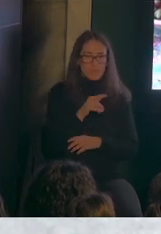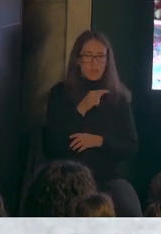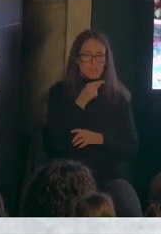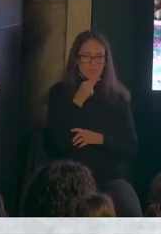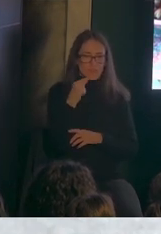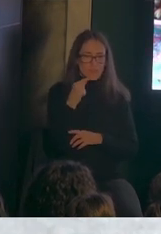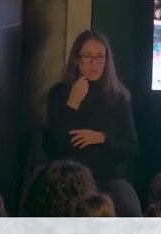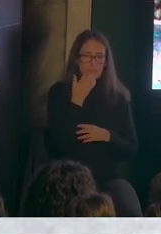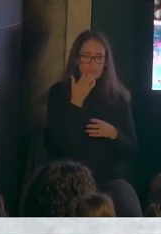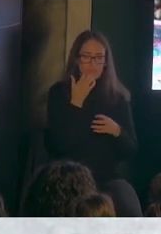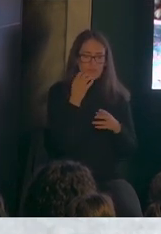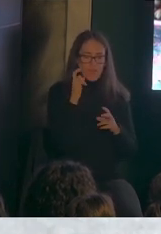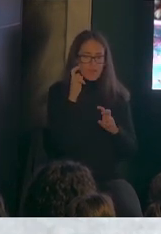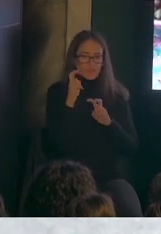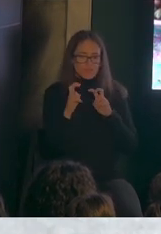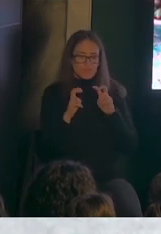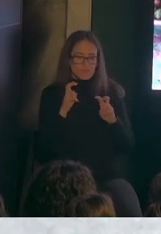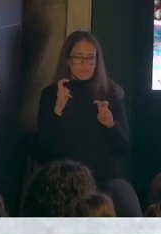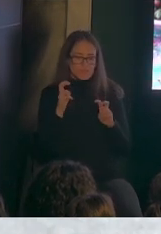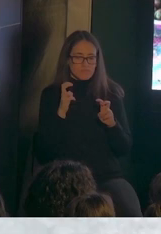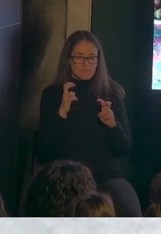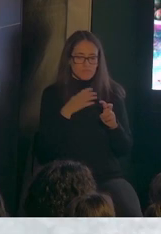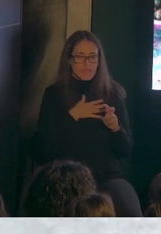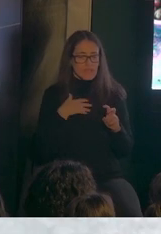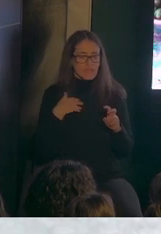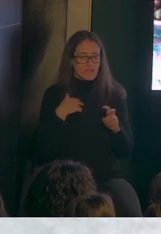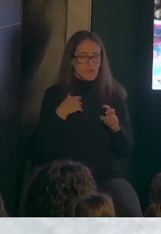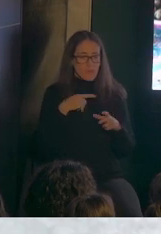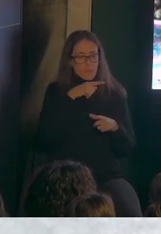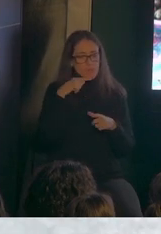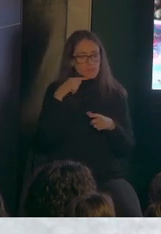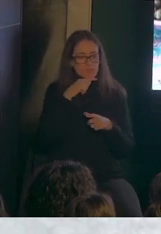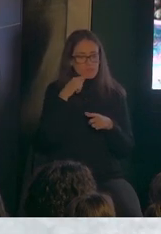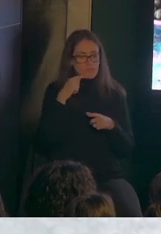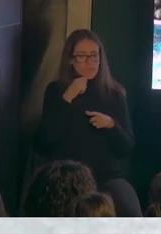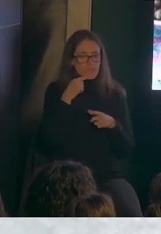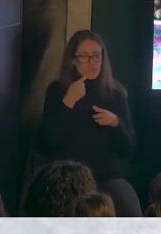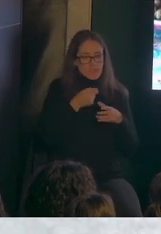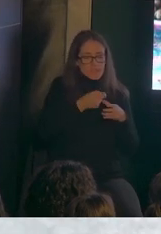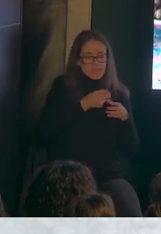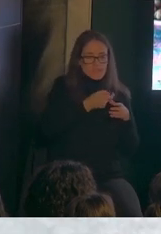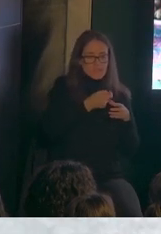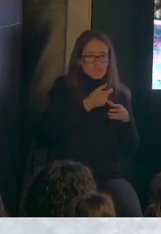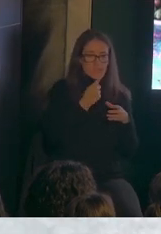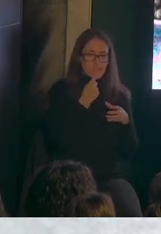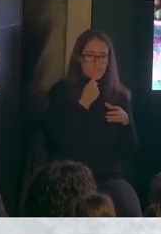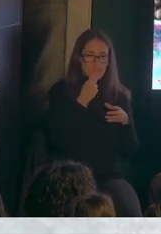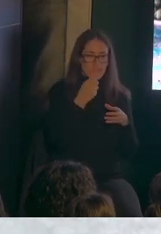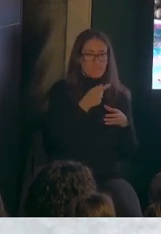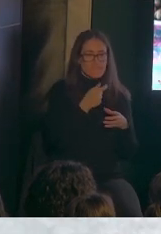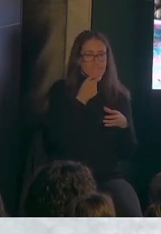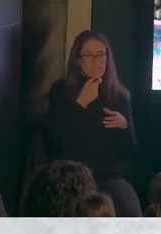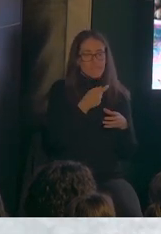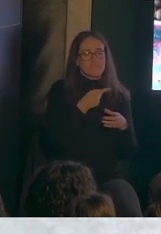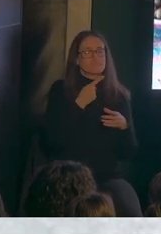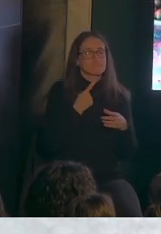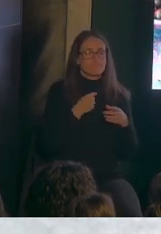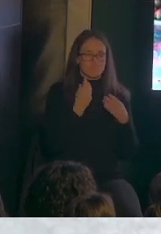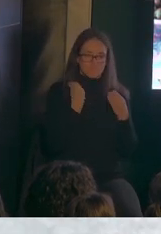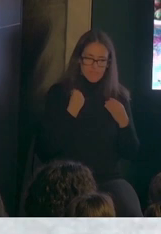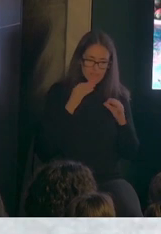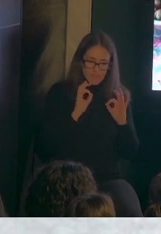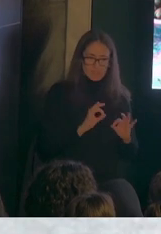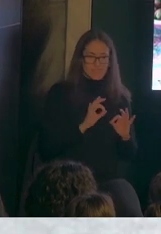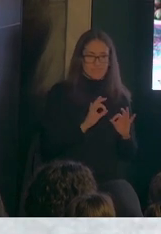que tu vas a buscar. I si anem a provar un postre de gerds, el que busquem són gerds, no busquem